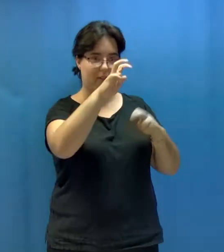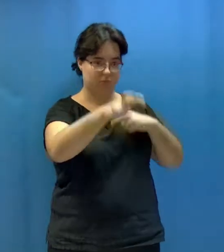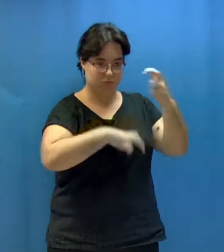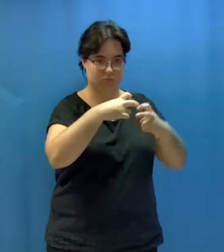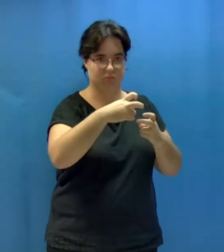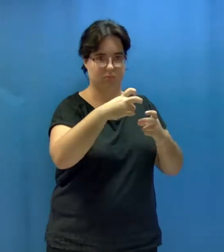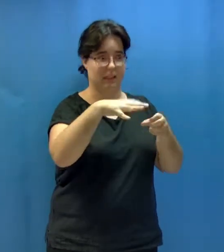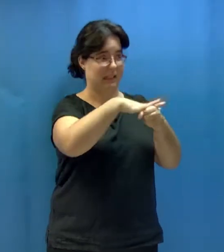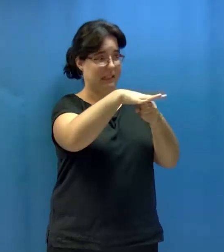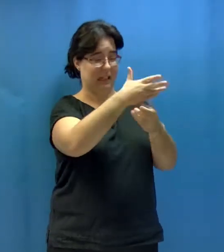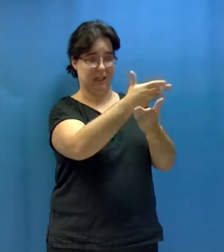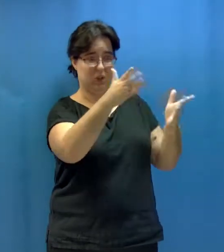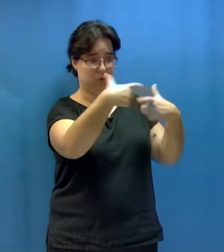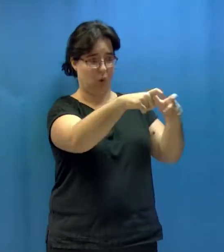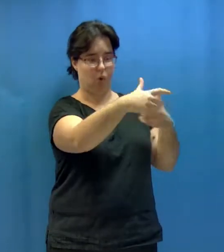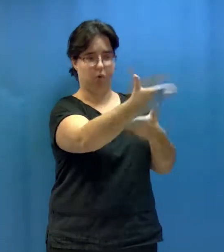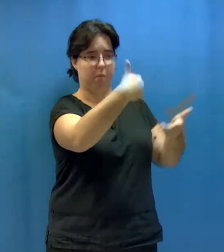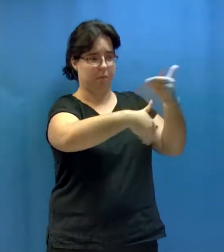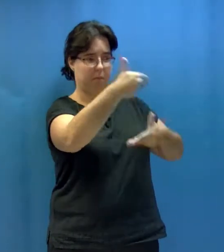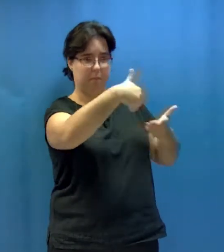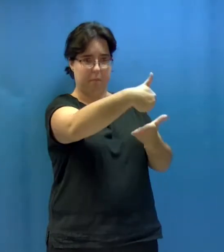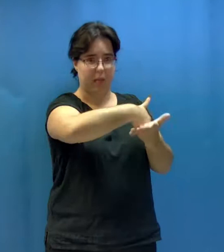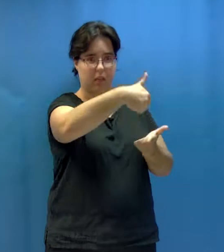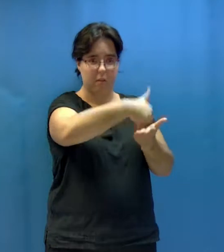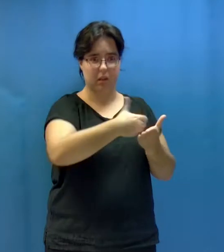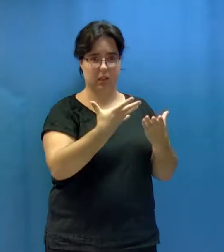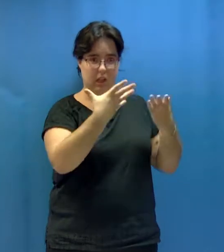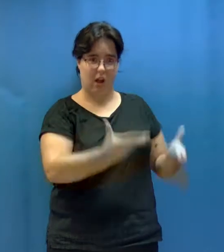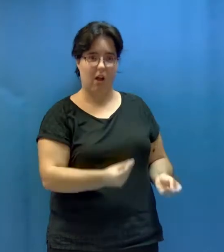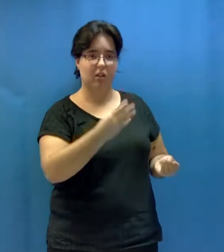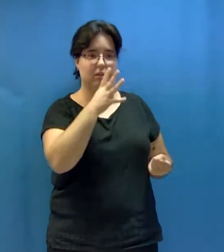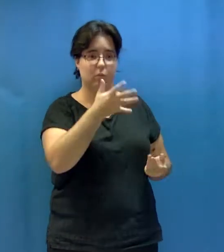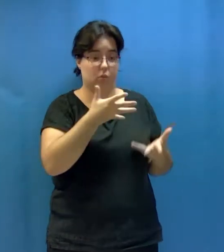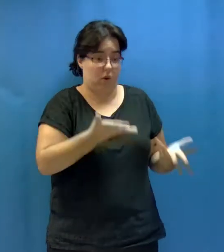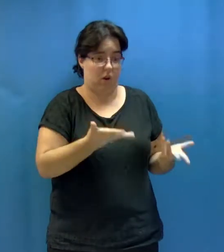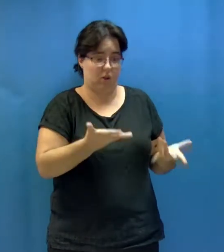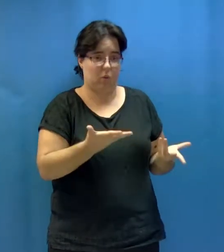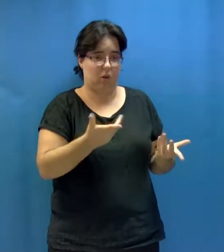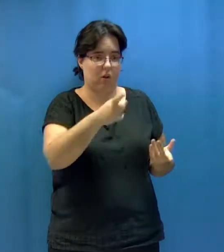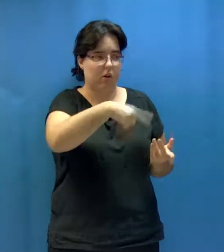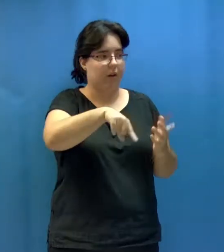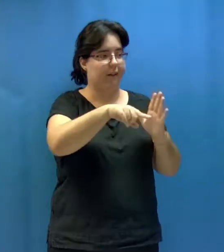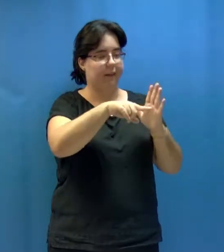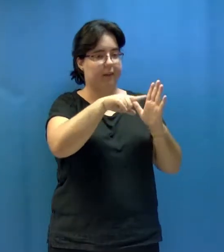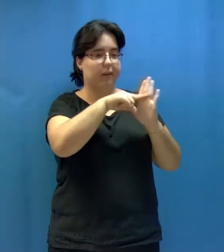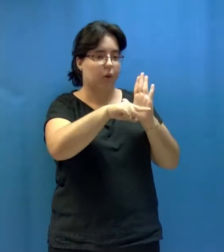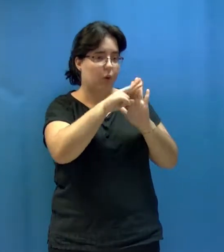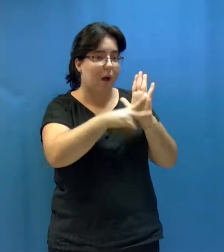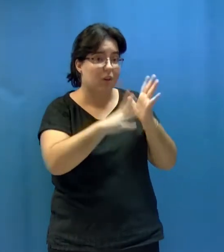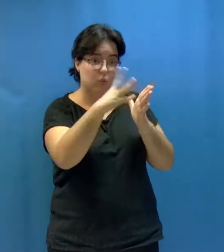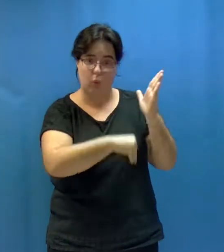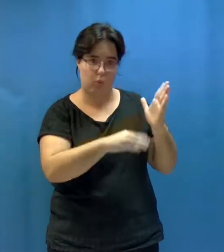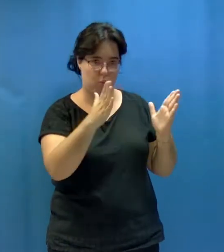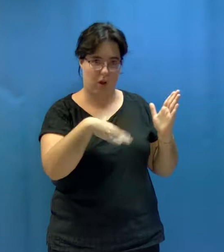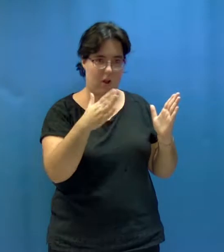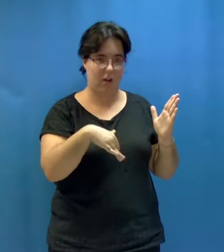el sector el que vol és regularitzar la situació, que actualment no està del tot regularitzat, que ens agradaria, s'ha fet